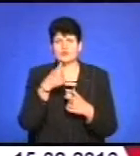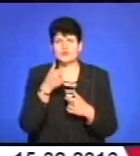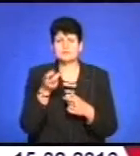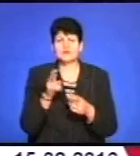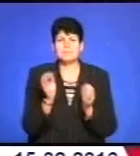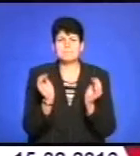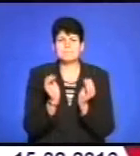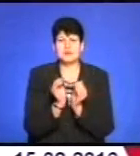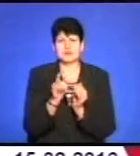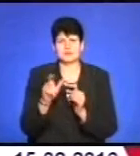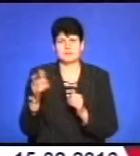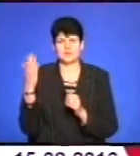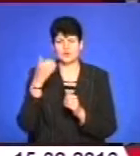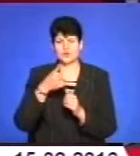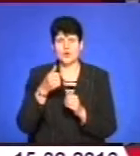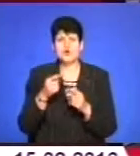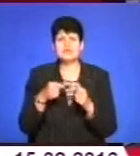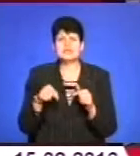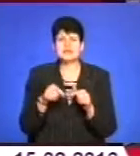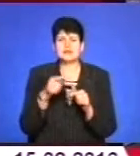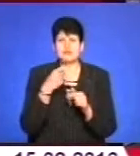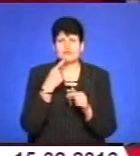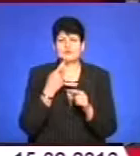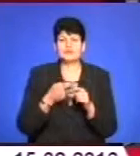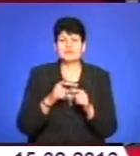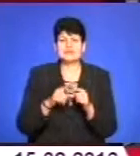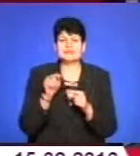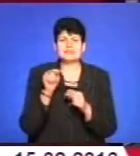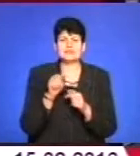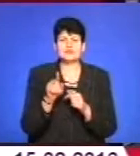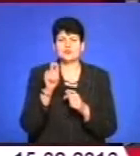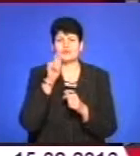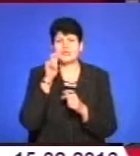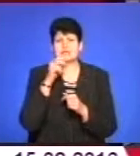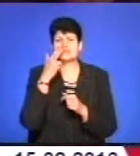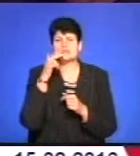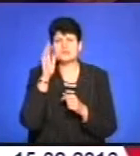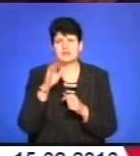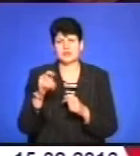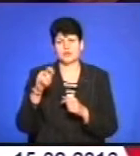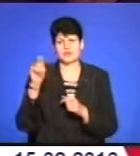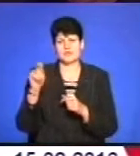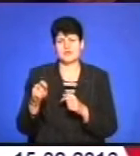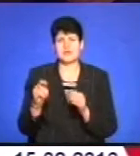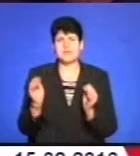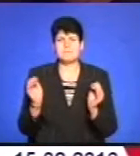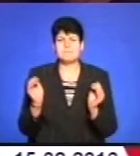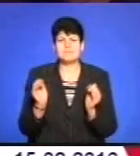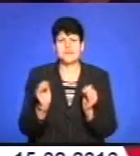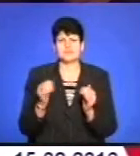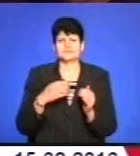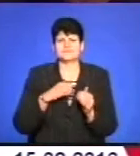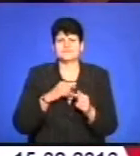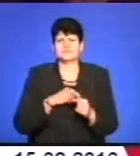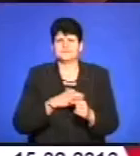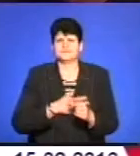людей, аніж минулого. Організатори пов'язуються насамперед з тим, що українці звикли до війни і менш емоційно реагують на події,